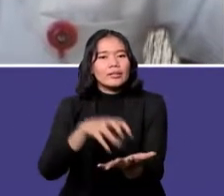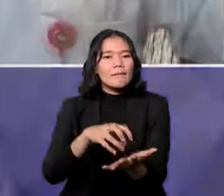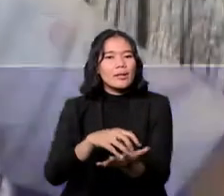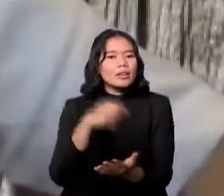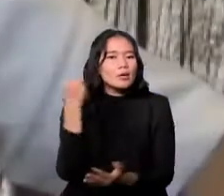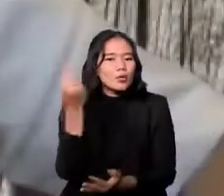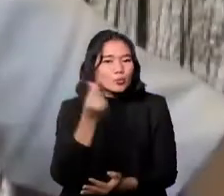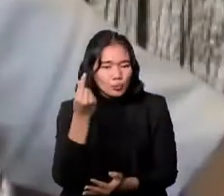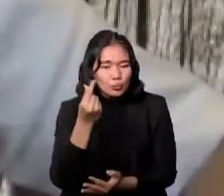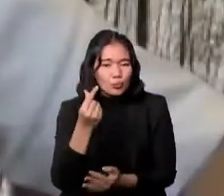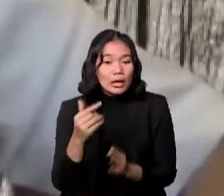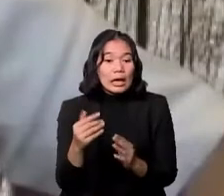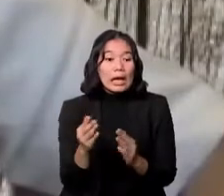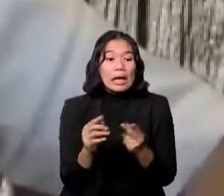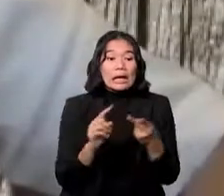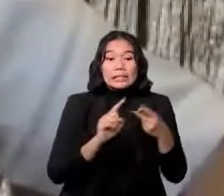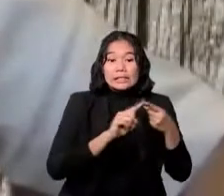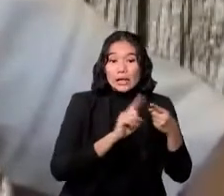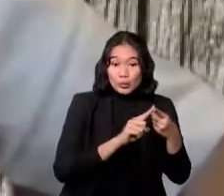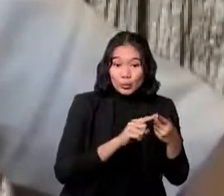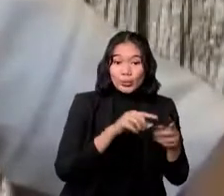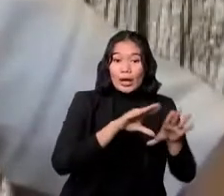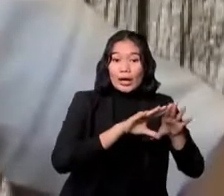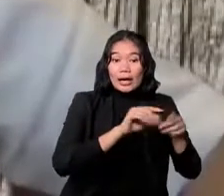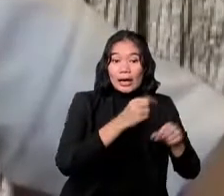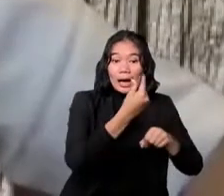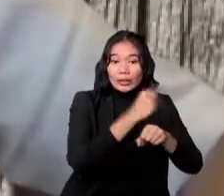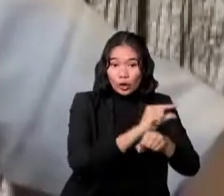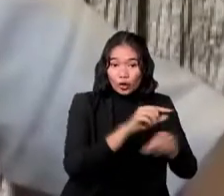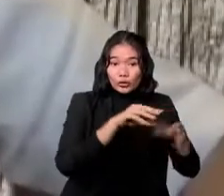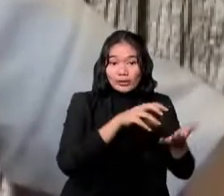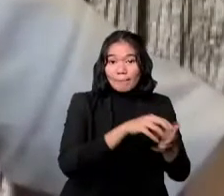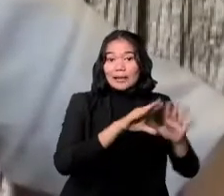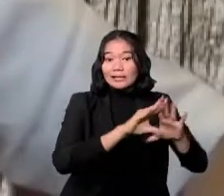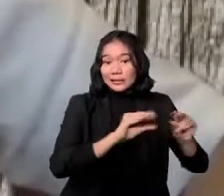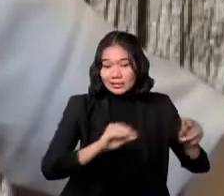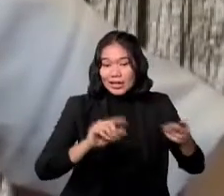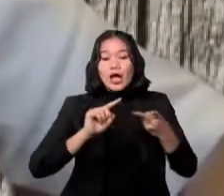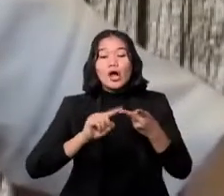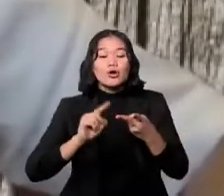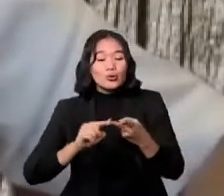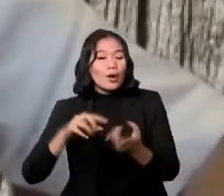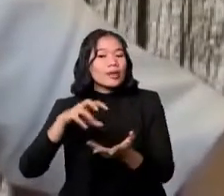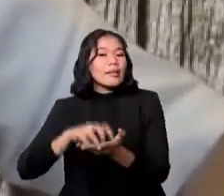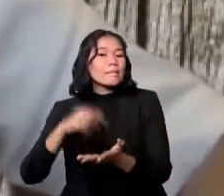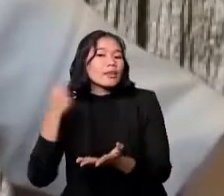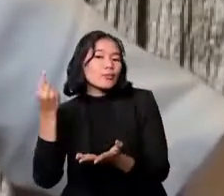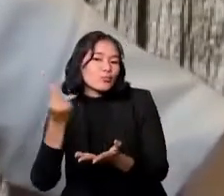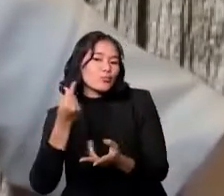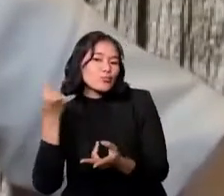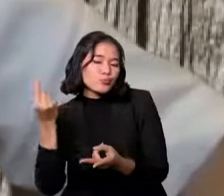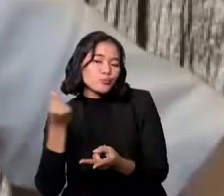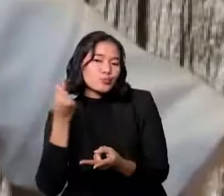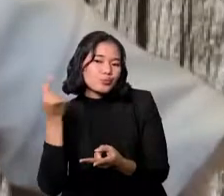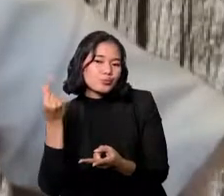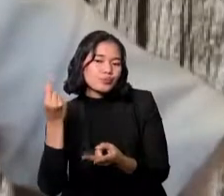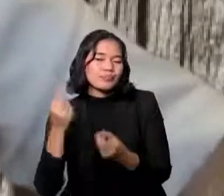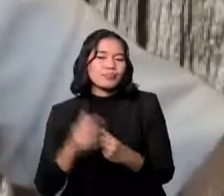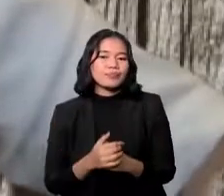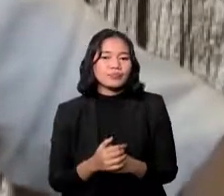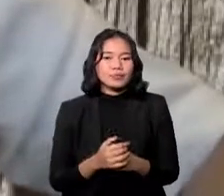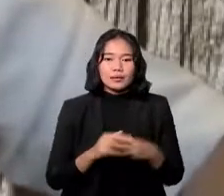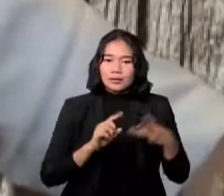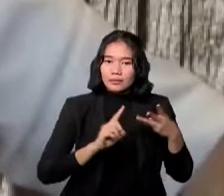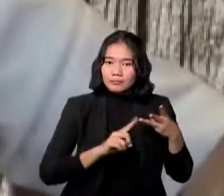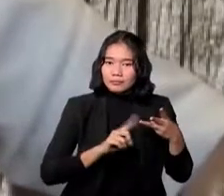Jadi kalau tadi di perkantoran dan industri, ini di tempat dan fasilitas umum dalam rangka pencegahan dan pengendalian COVID ini.